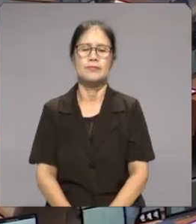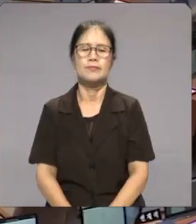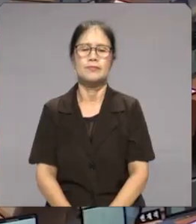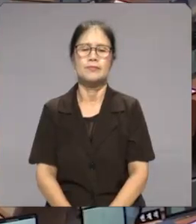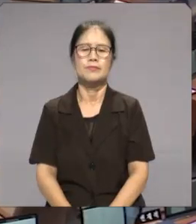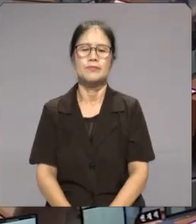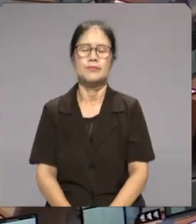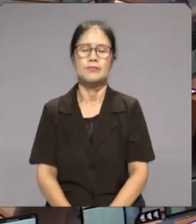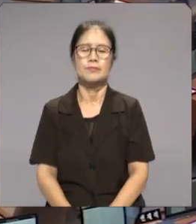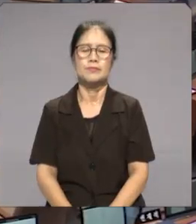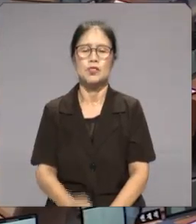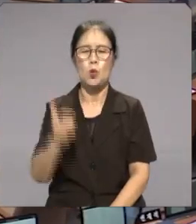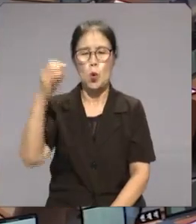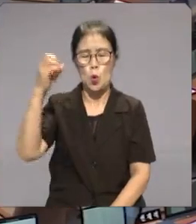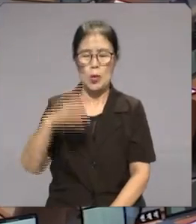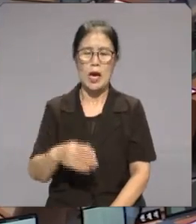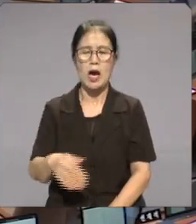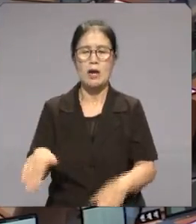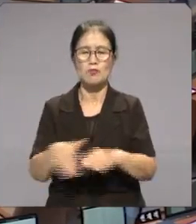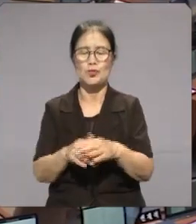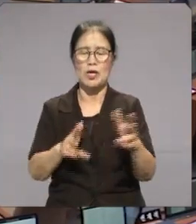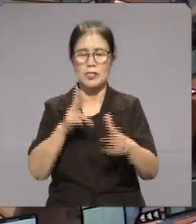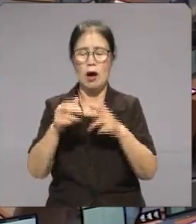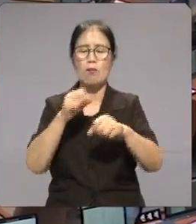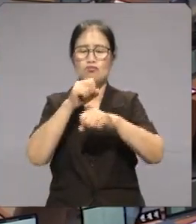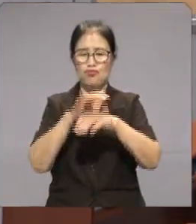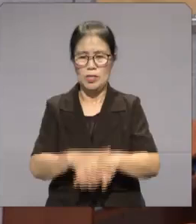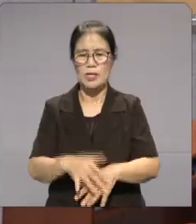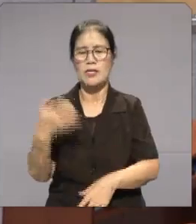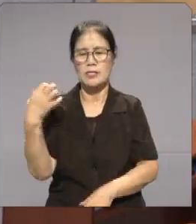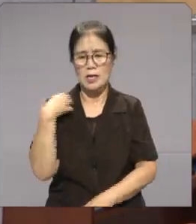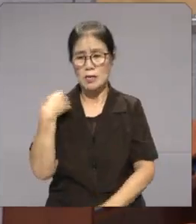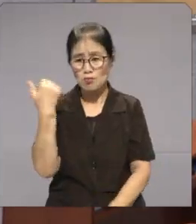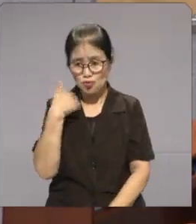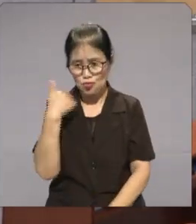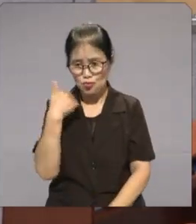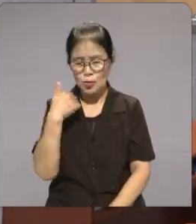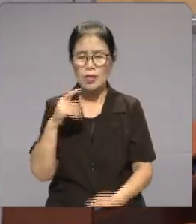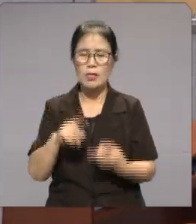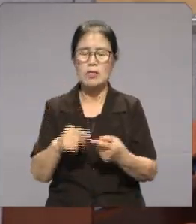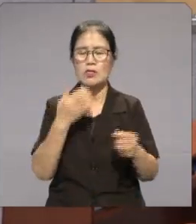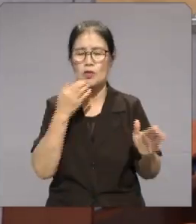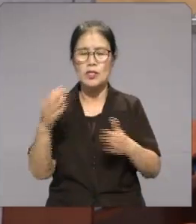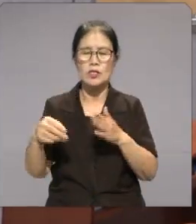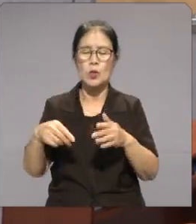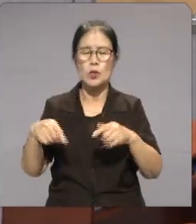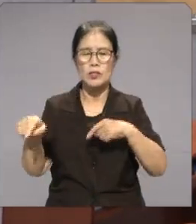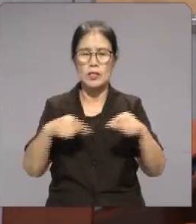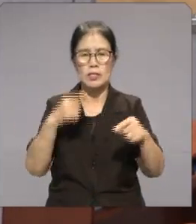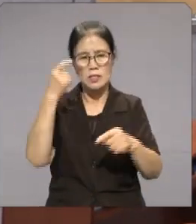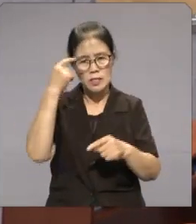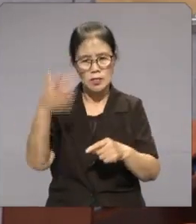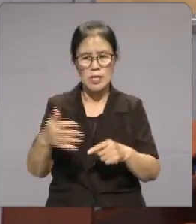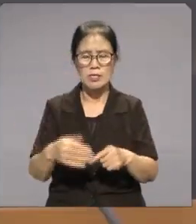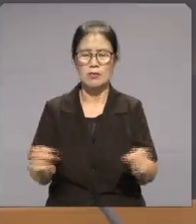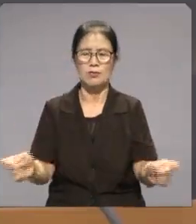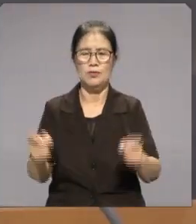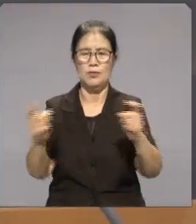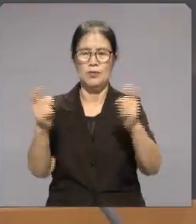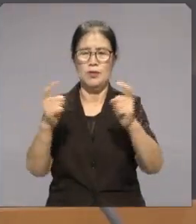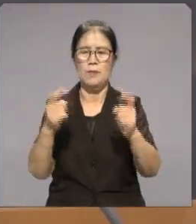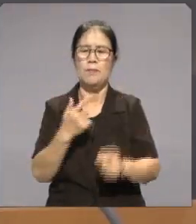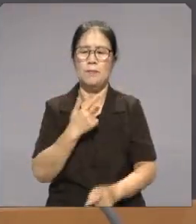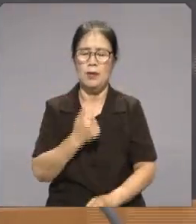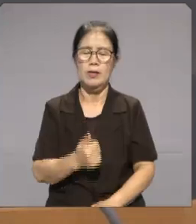기자입니다 고향 케이컬처 밸리 사업 무산의 책임 소재를 놓고 경기도 후에 도정 지리에서 설전이